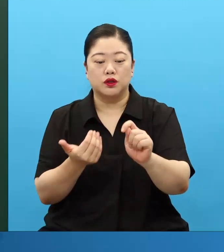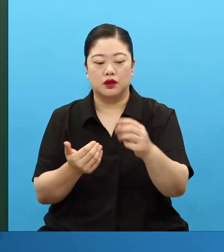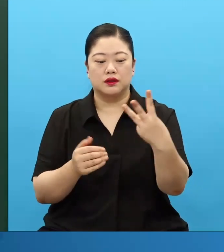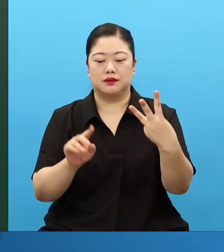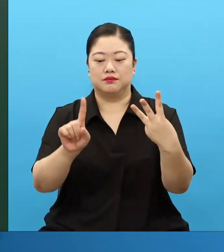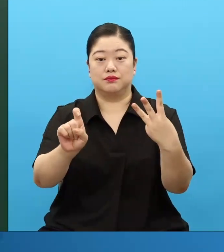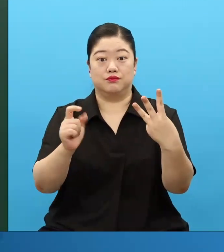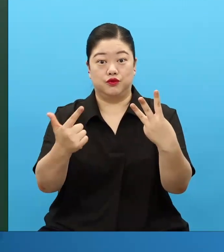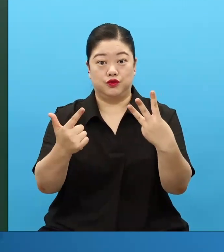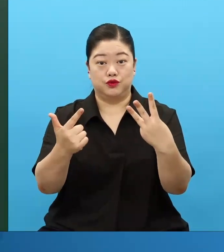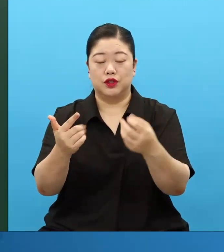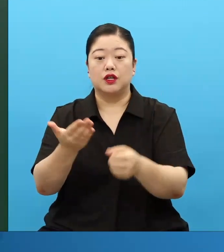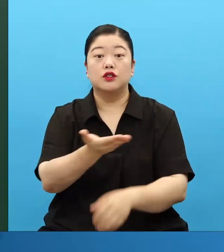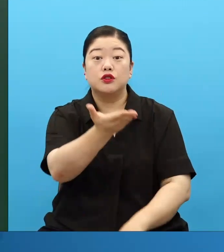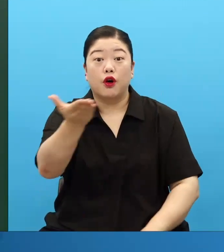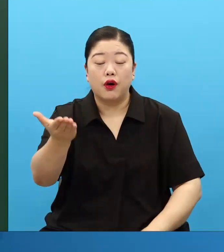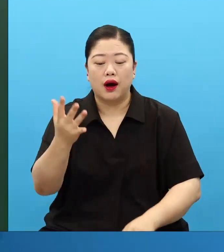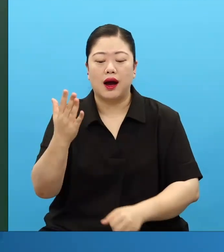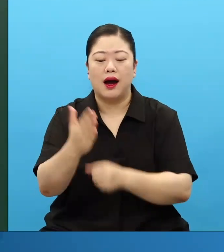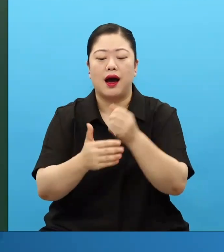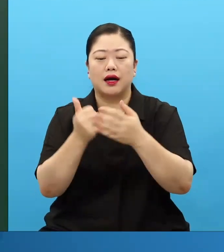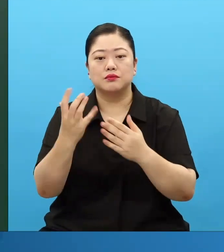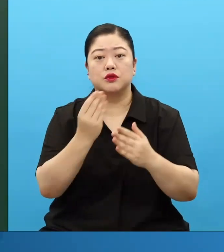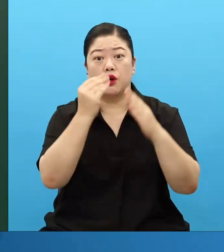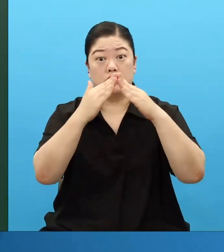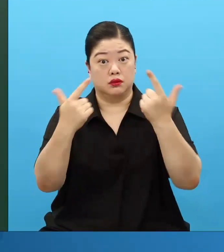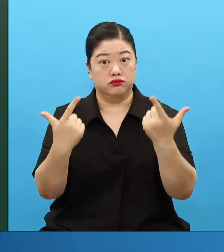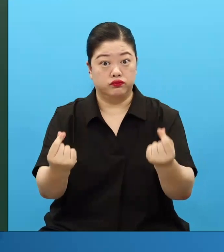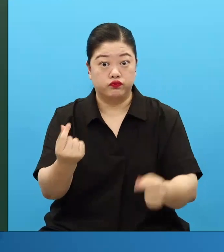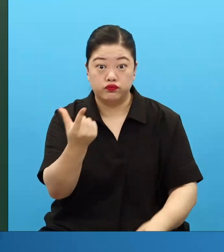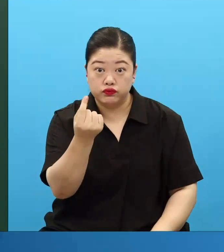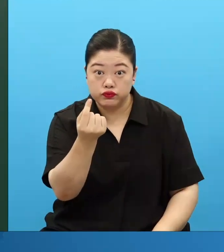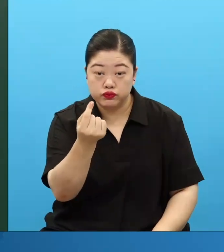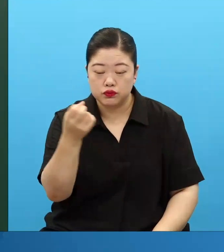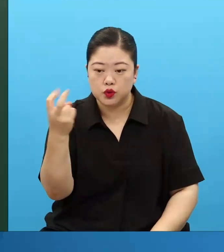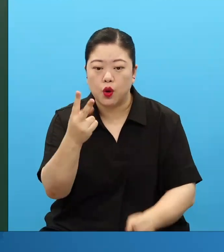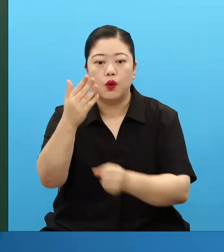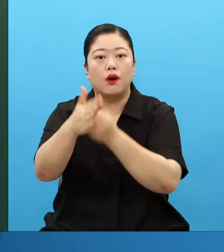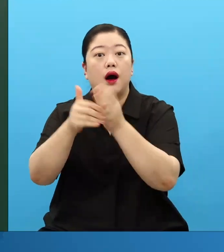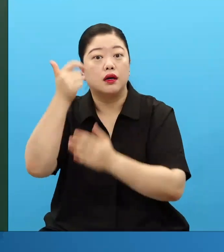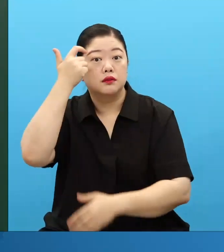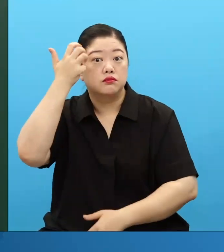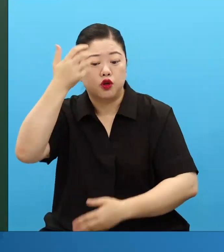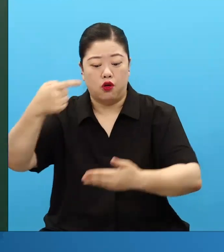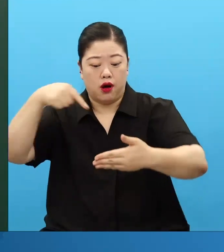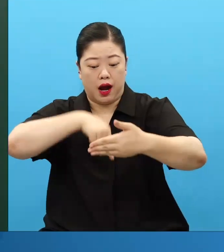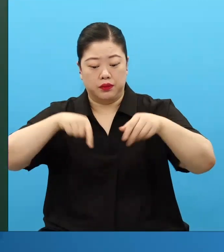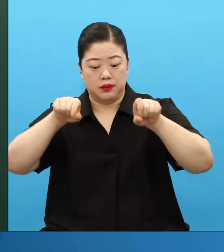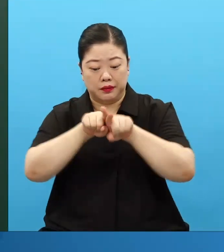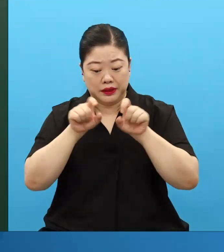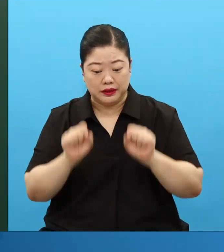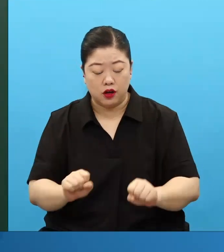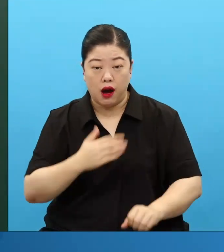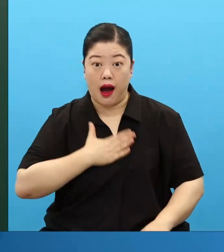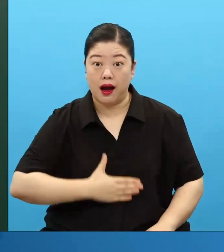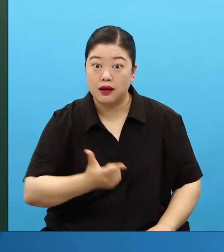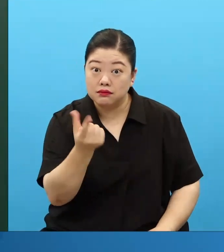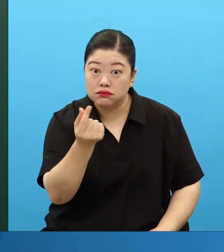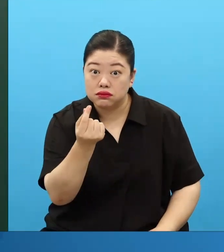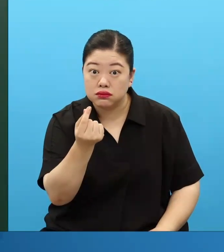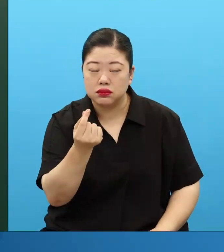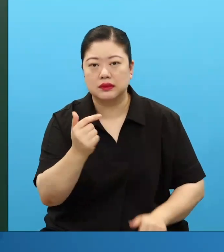하나님 need 주신 true 용기. courage, the courage that God gives. 아, 영도에서는 아무것도 할 수 없구나. Oh, I can't do anything in Young. 우리 교회에서는 아무것도 할 수 없고. Oh, I can't do anything